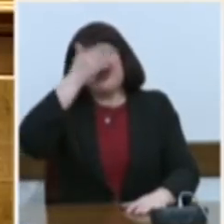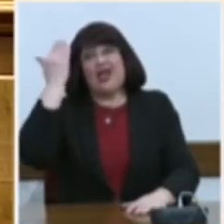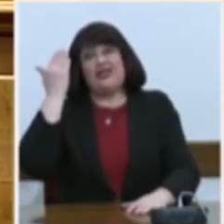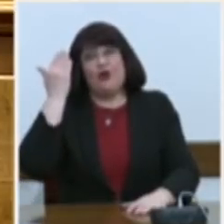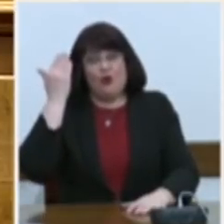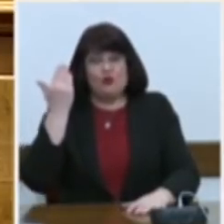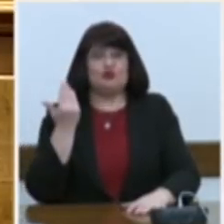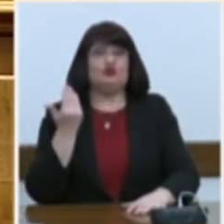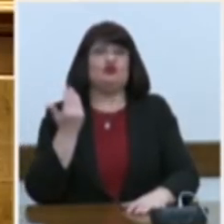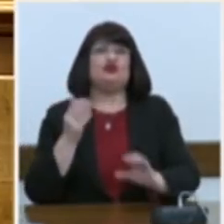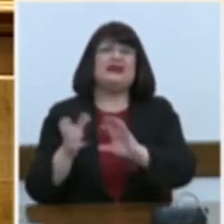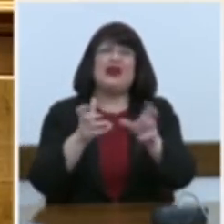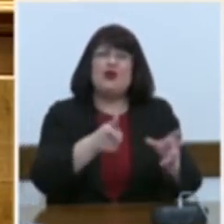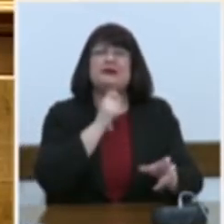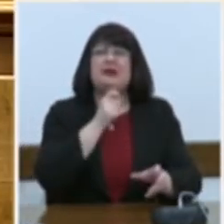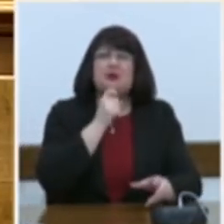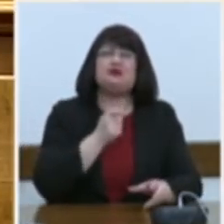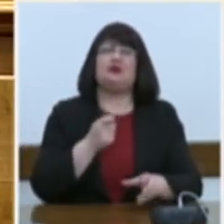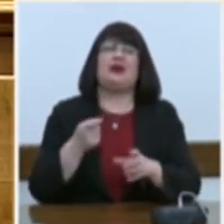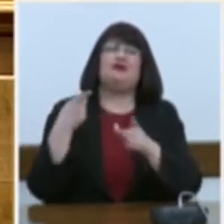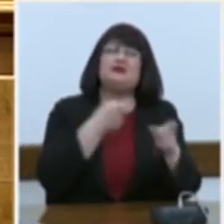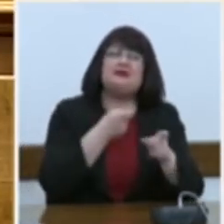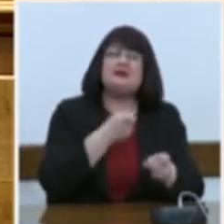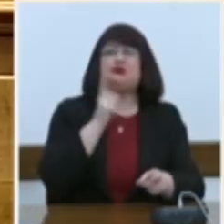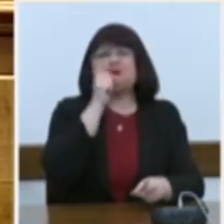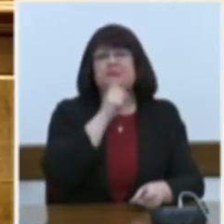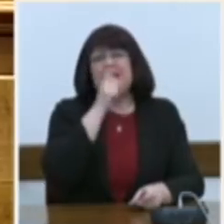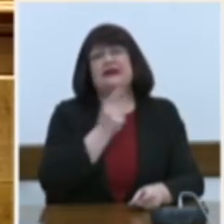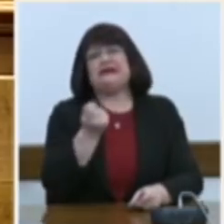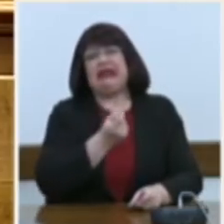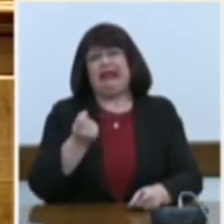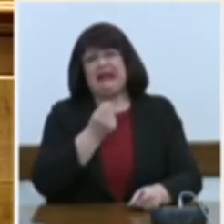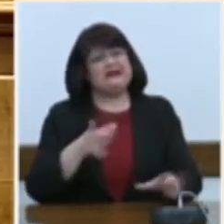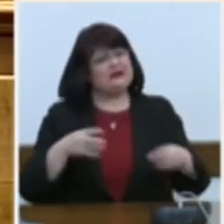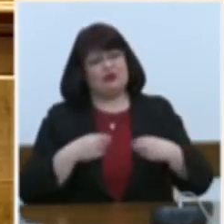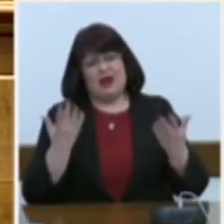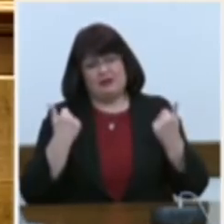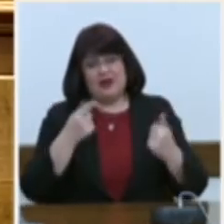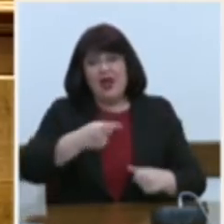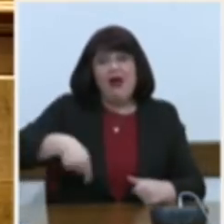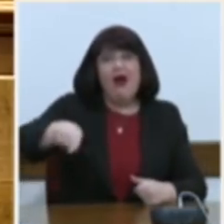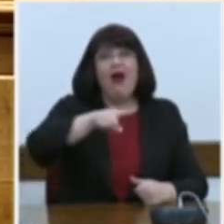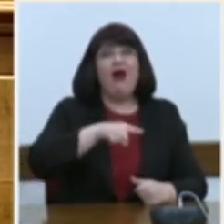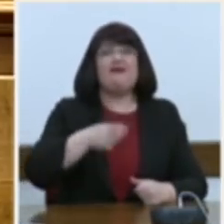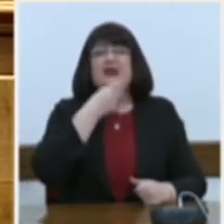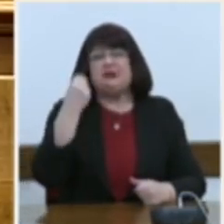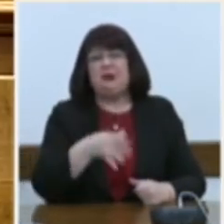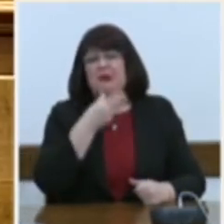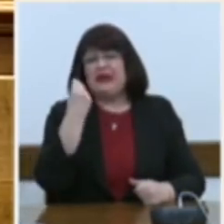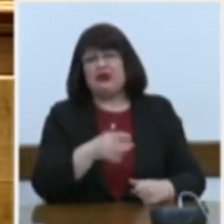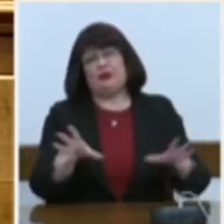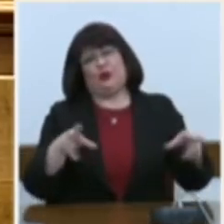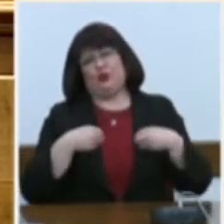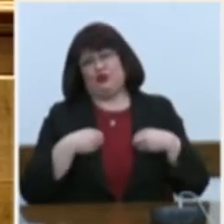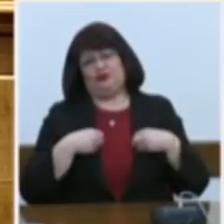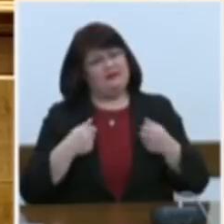μονταζιέρες έως fake news και εκβιασμούς. Άλλοι είναι αυτοί που έχουν αυτή την αθλειότητα ως δεύτερη